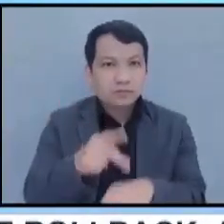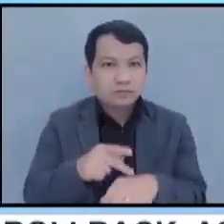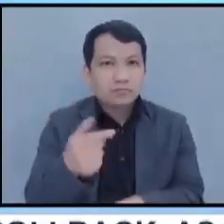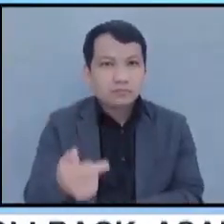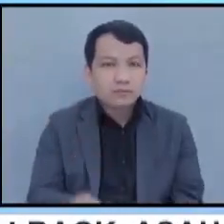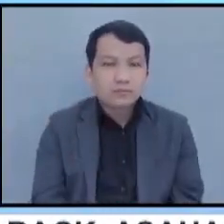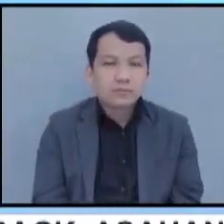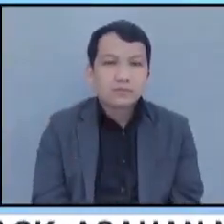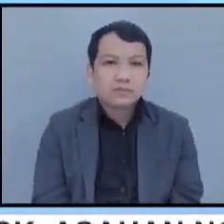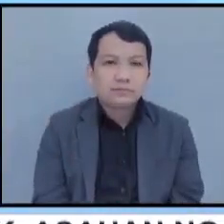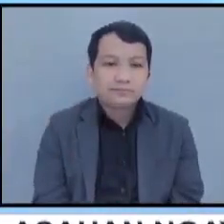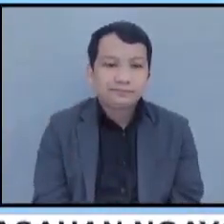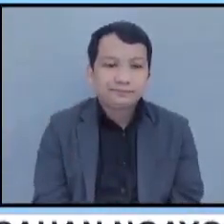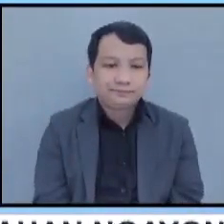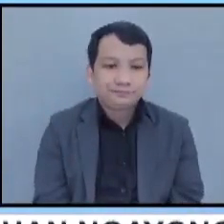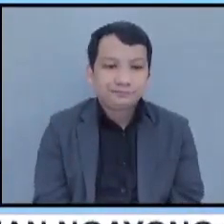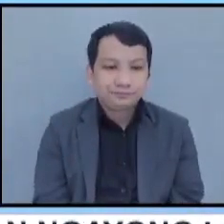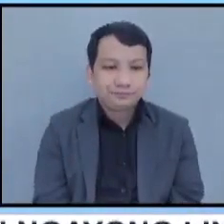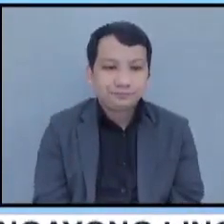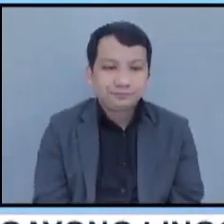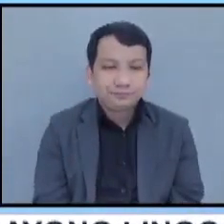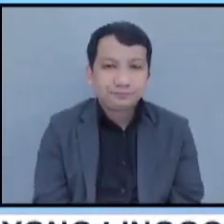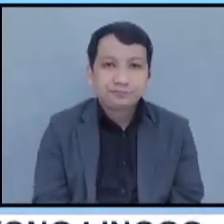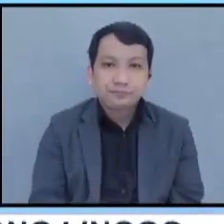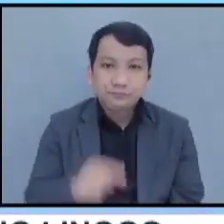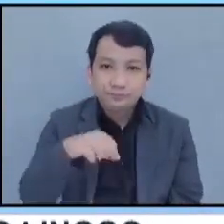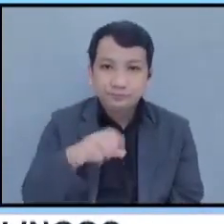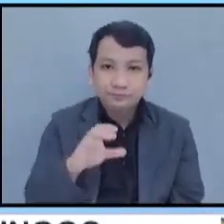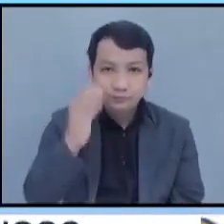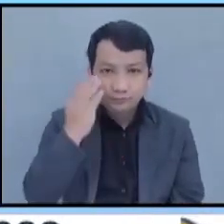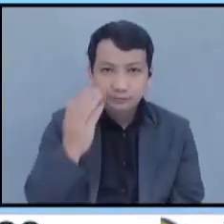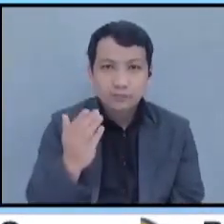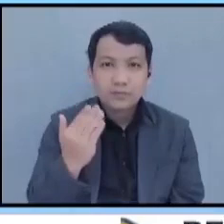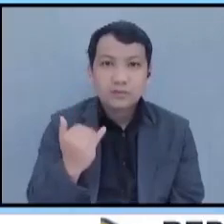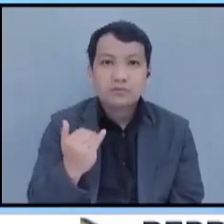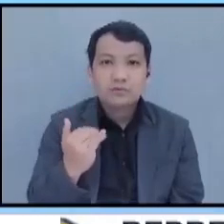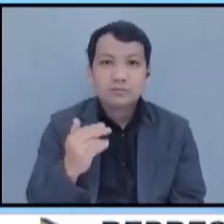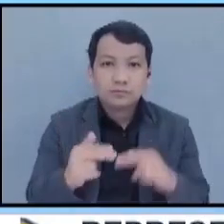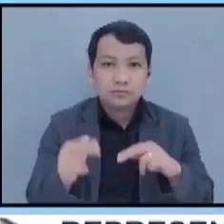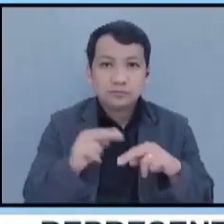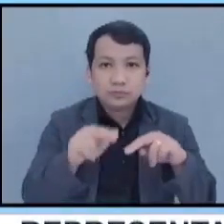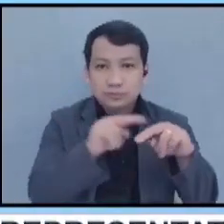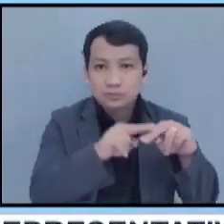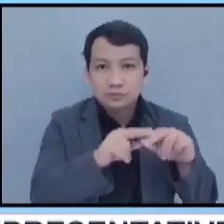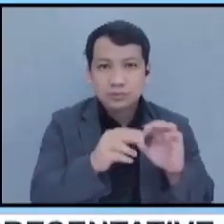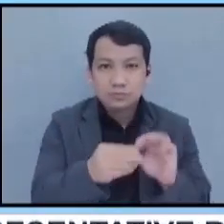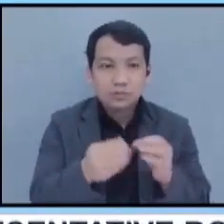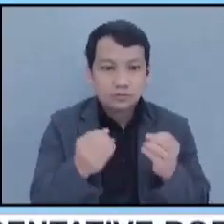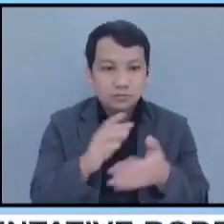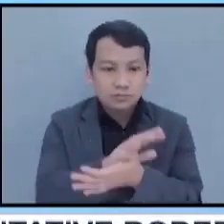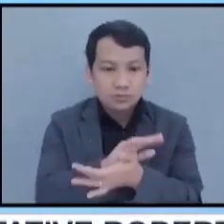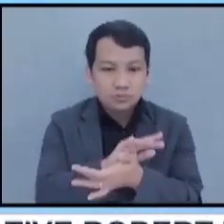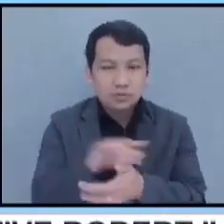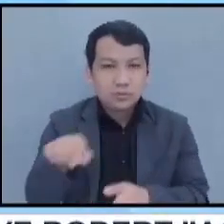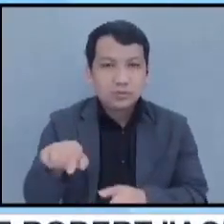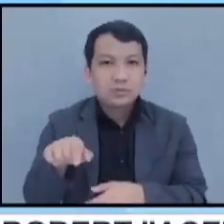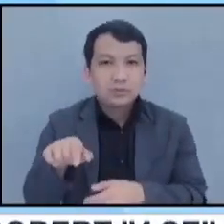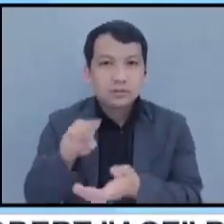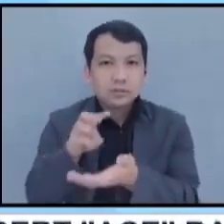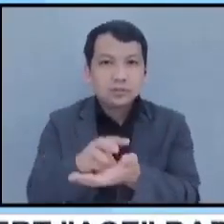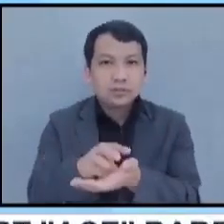Pinag-iingat ng lokal na pamahalaan ng Quezon City ang mga residente dahil sa pagtaas ng kaso ng COVID-19 sa lungsod. Umaabot